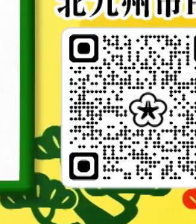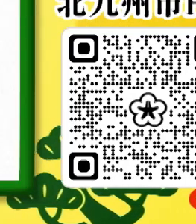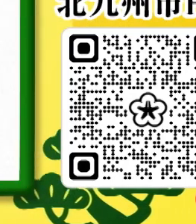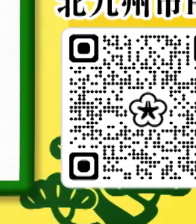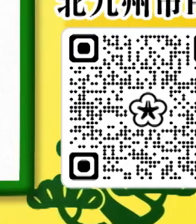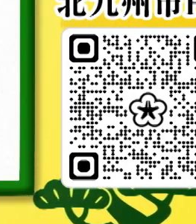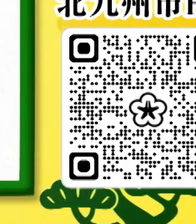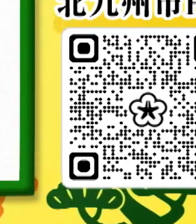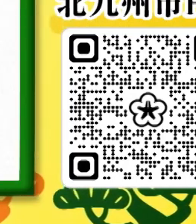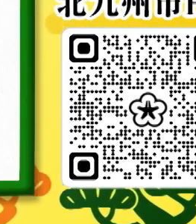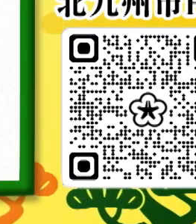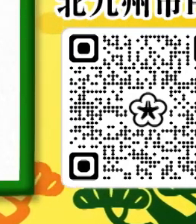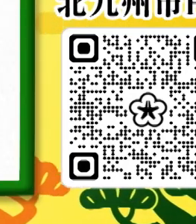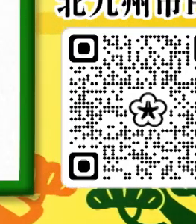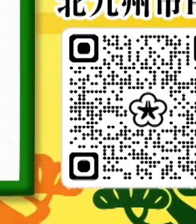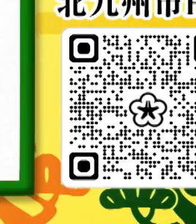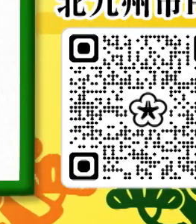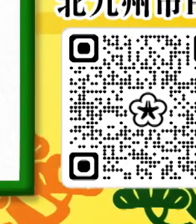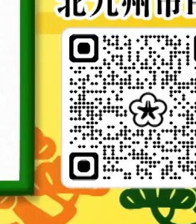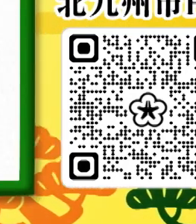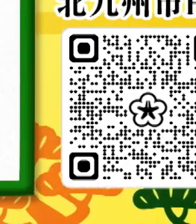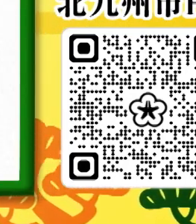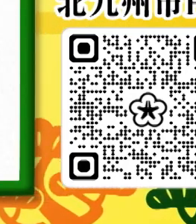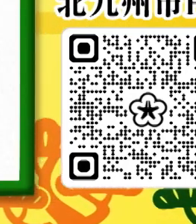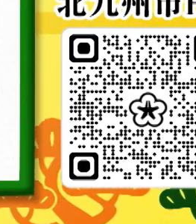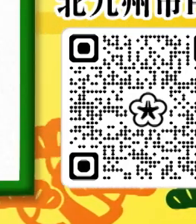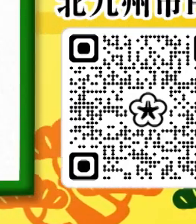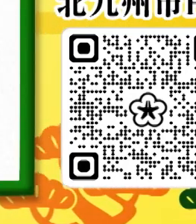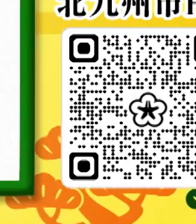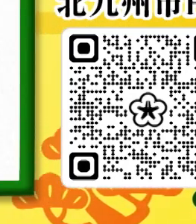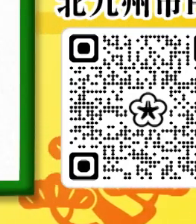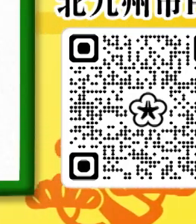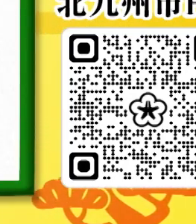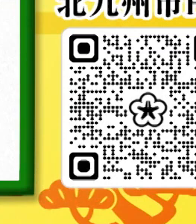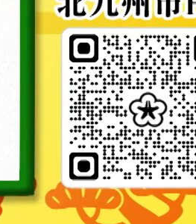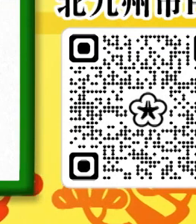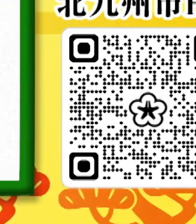接種券が届いたらご予約を。新型コロナウイルス